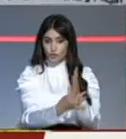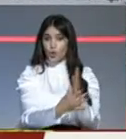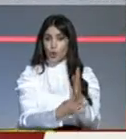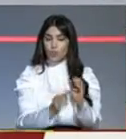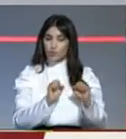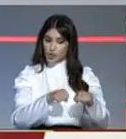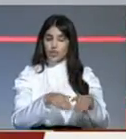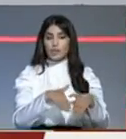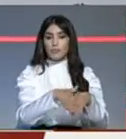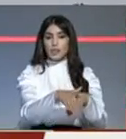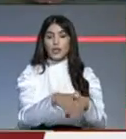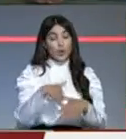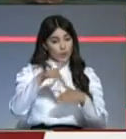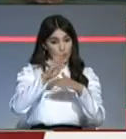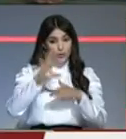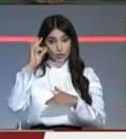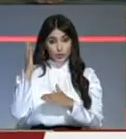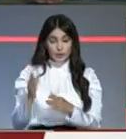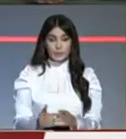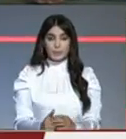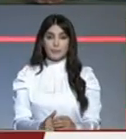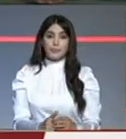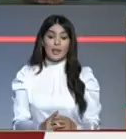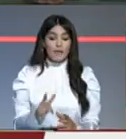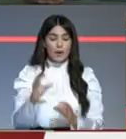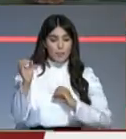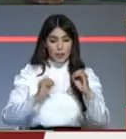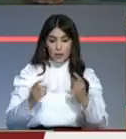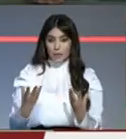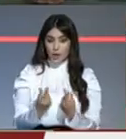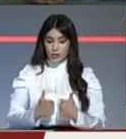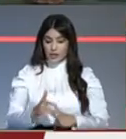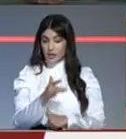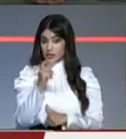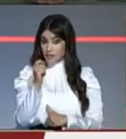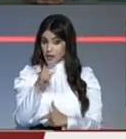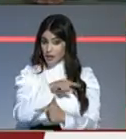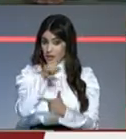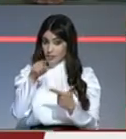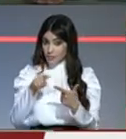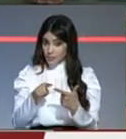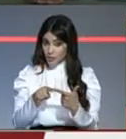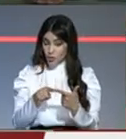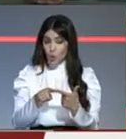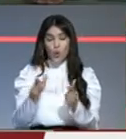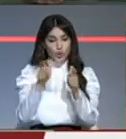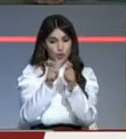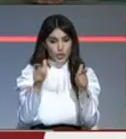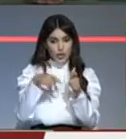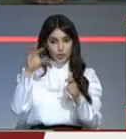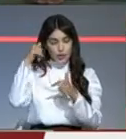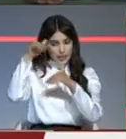وب ضمان من الدوله ثم منظومه ما بين وزاره الماليه وشركه تسيل ضمانات